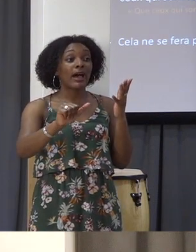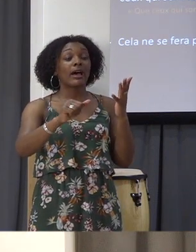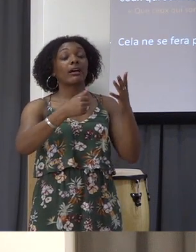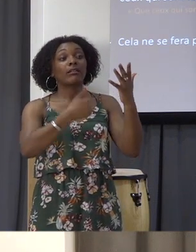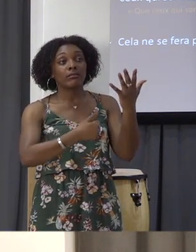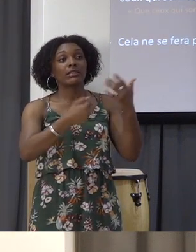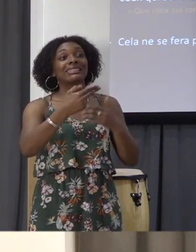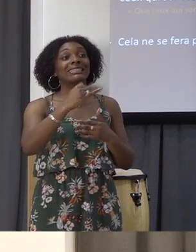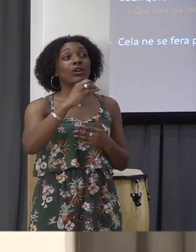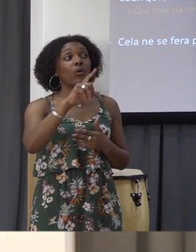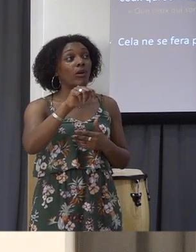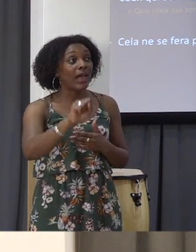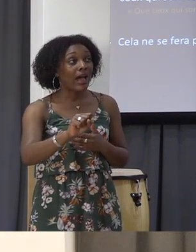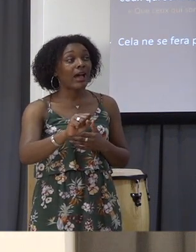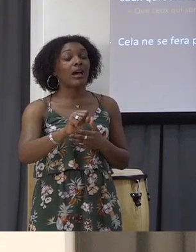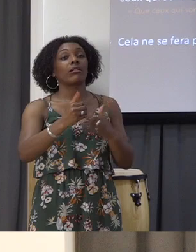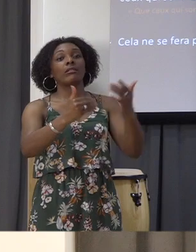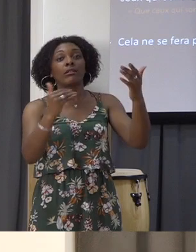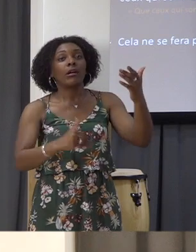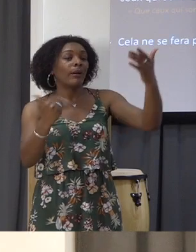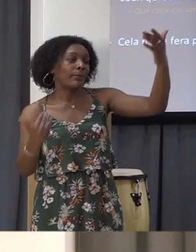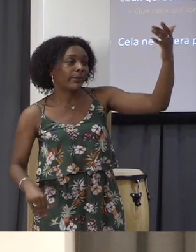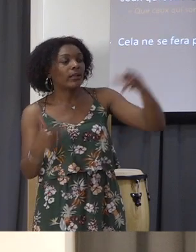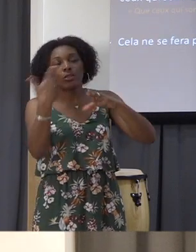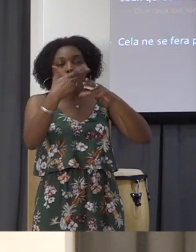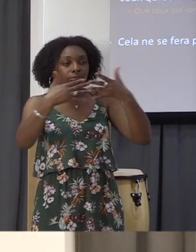et Nicolas, prosélyte d'Antioche.